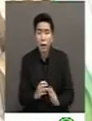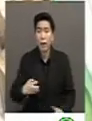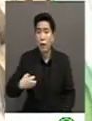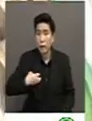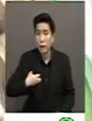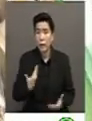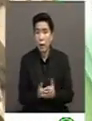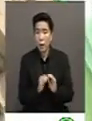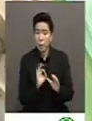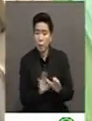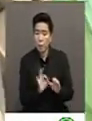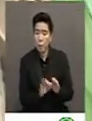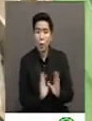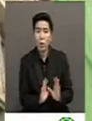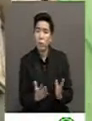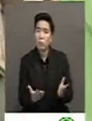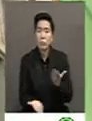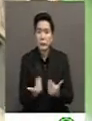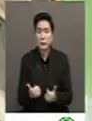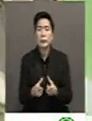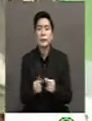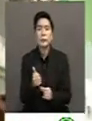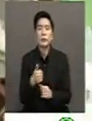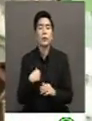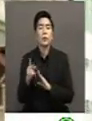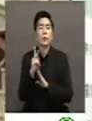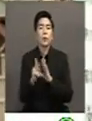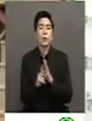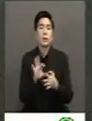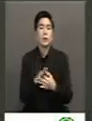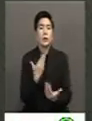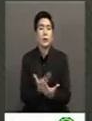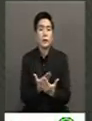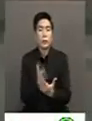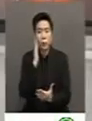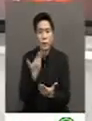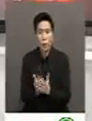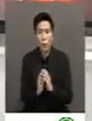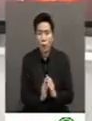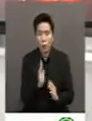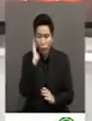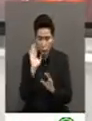หันมาออมเงินมากขึ้นถือว่าเป็นเรื่องที่ดีครับเป็นการสร้างวินัยทางการเงินเราก็จะมีเงินไว้ใช้ยามจำเป็นนะครับ